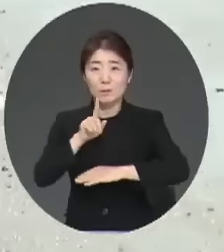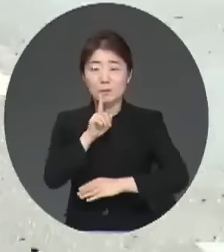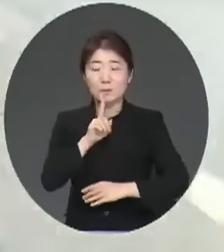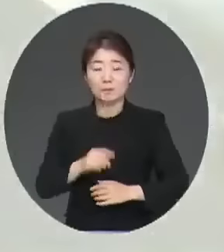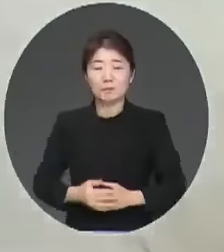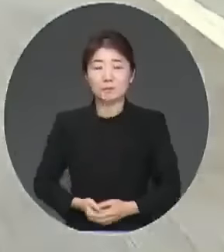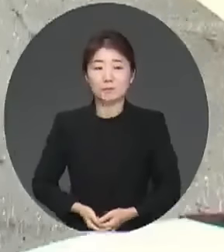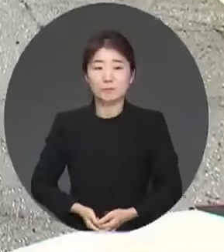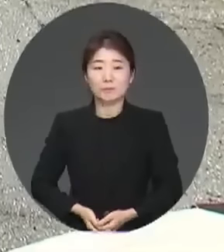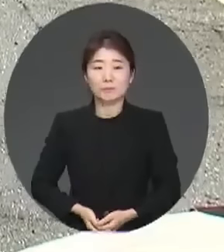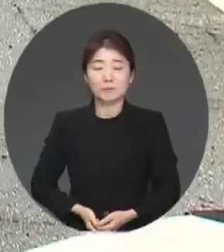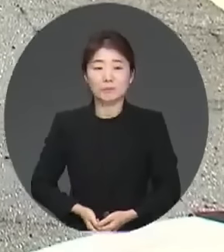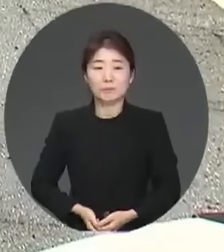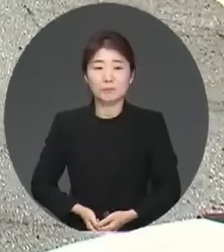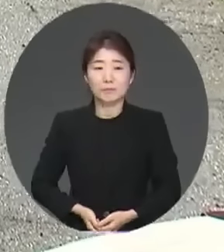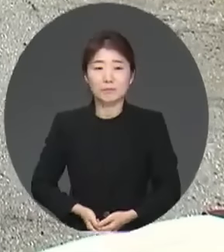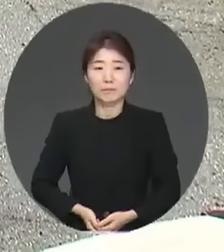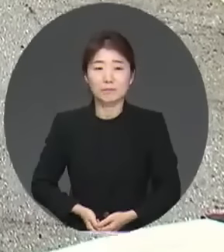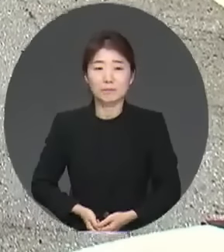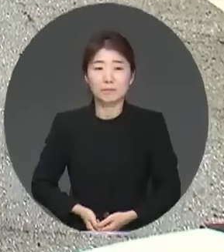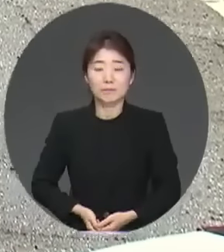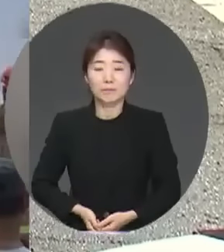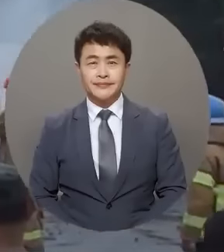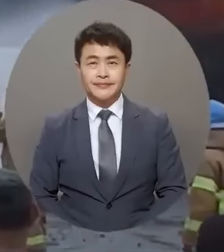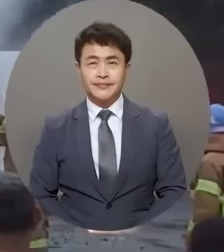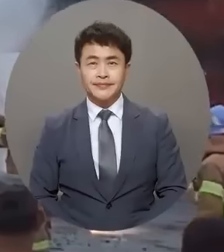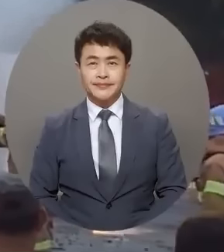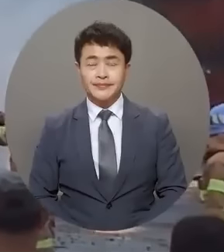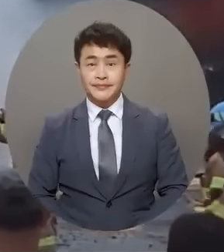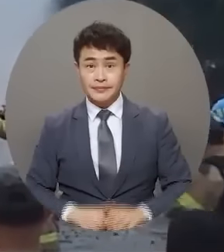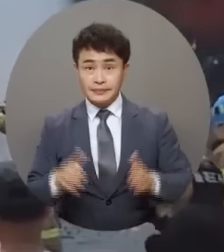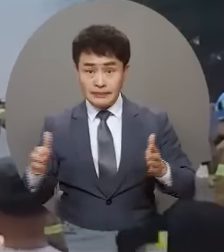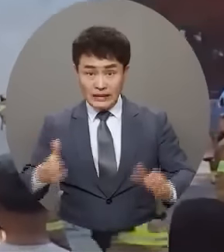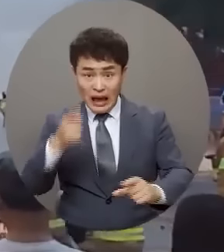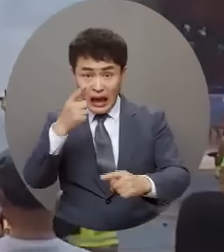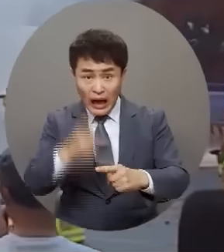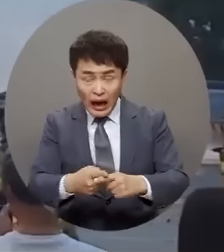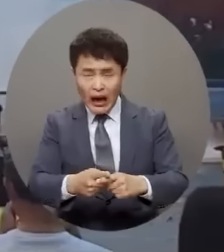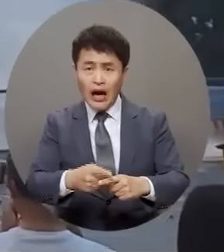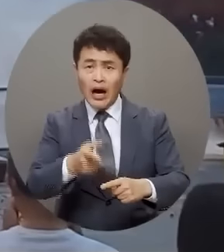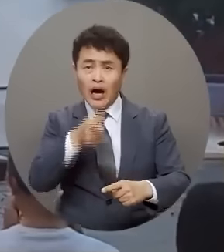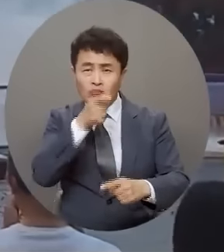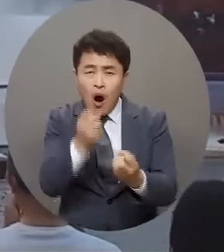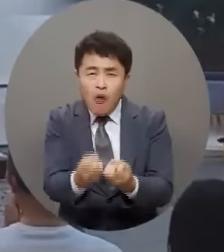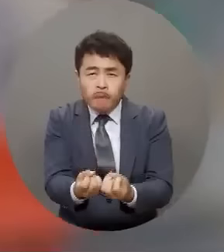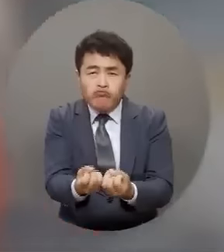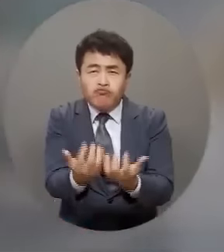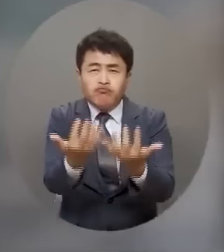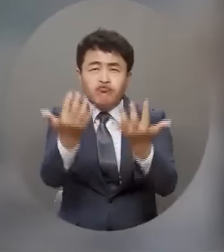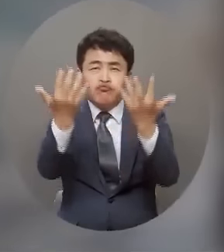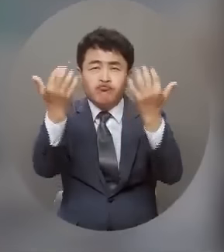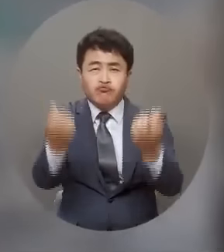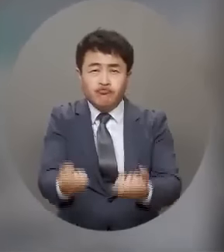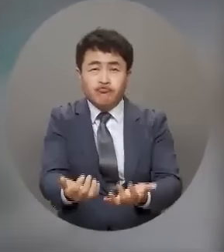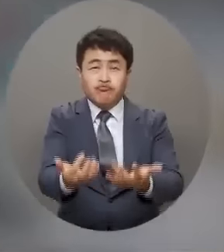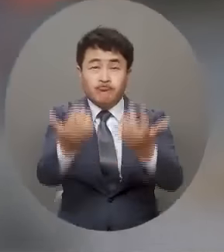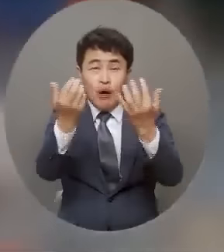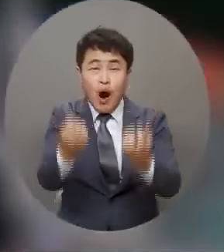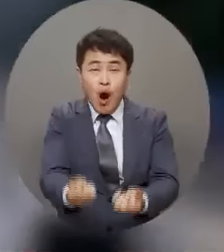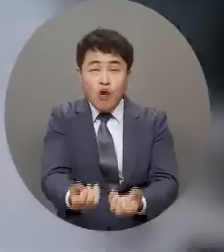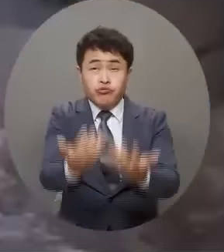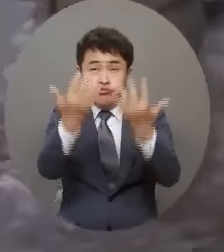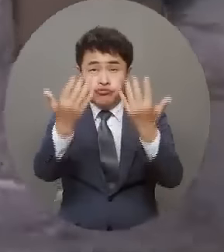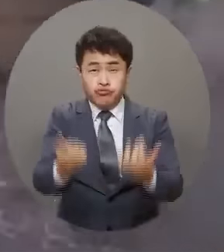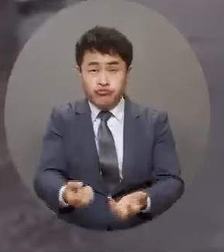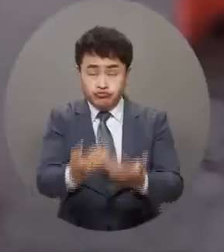밝혔습니다. MBC 뉴스 이상훈입니다. 도로 한복판에서 물기둥이 솟구칩니다. 분수처럼 쏟아져